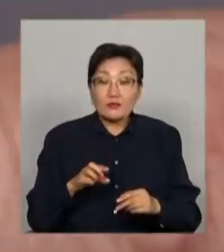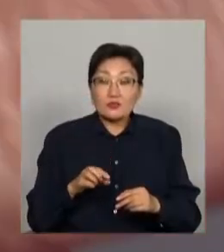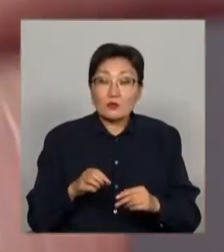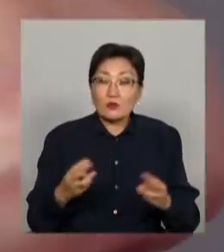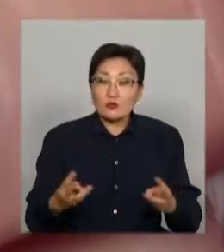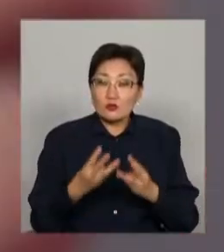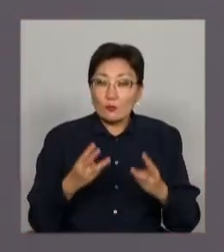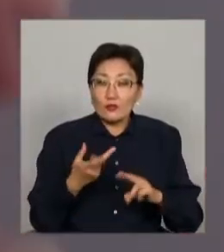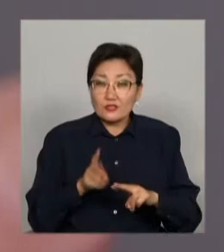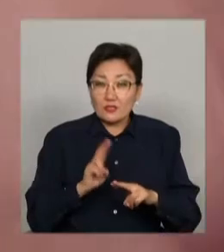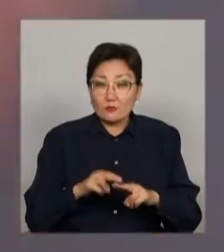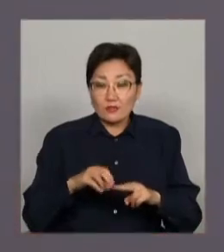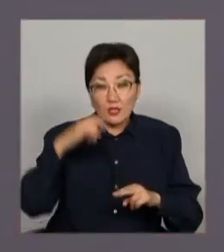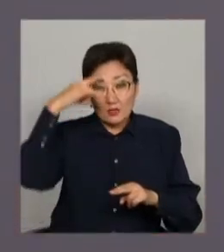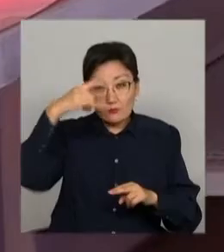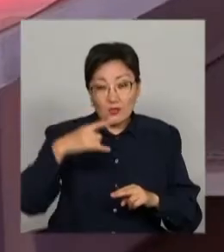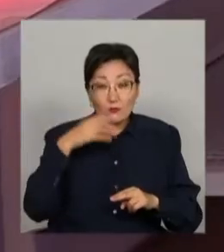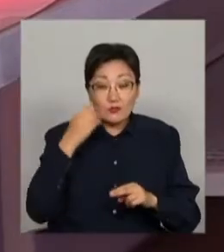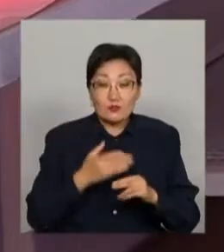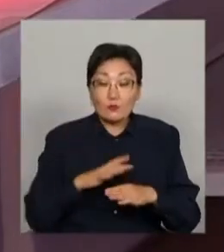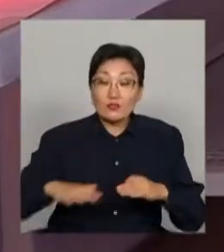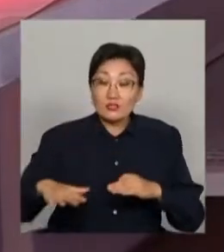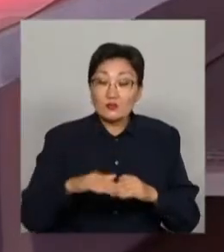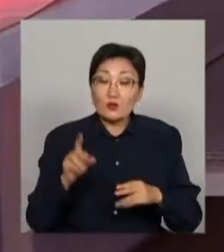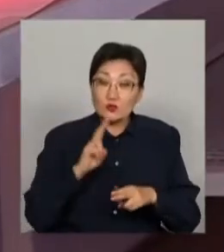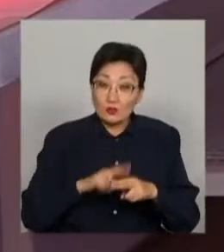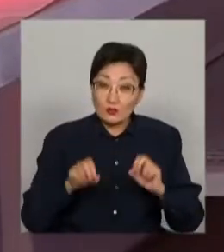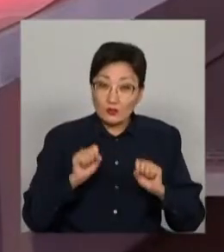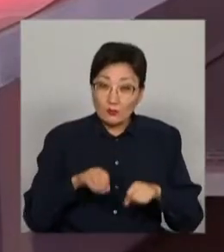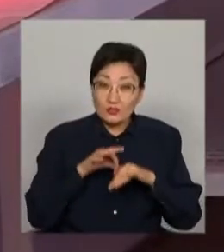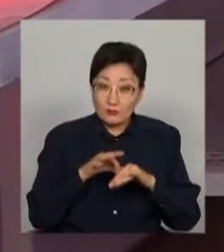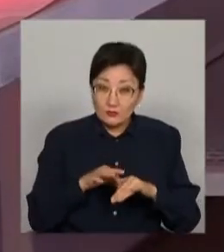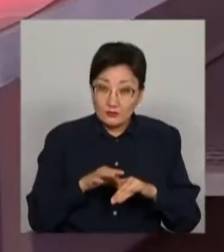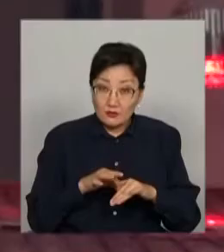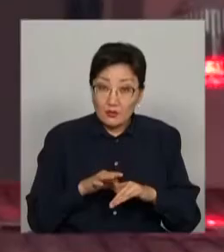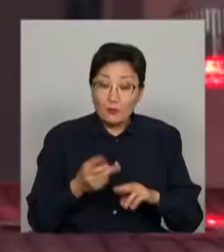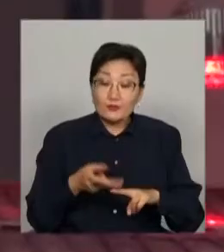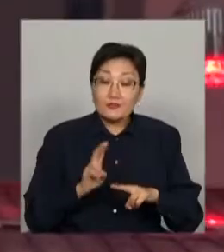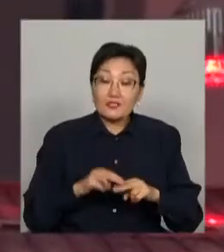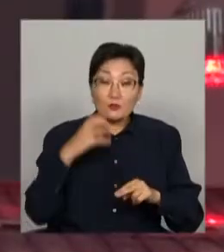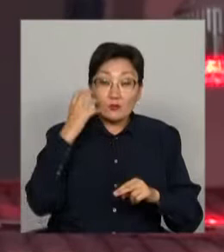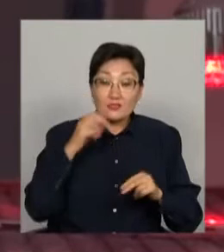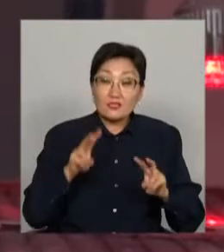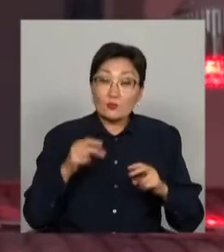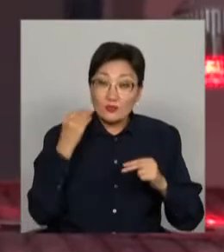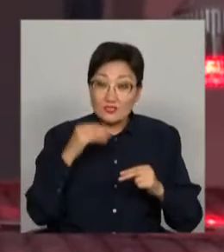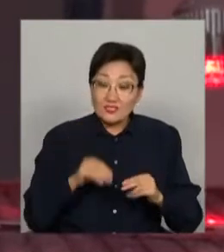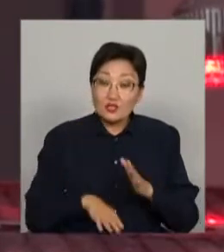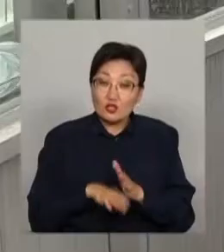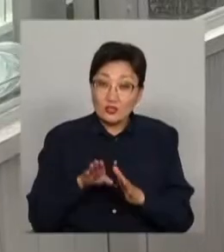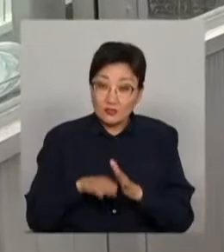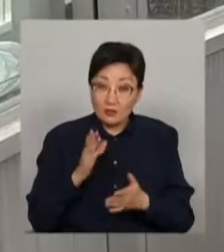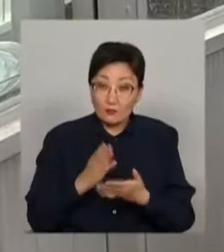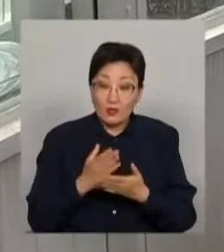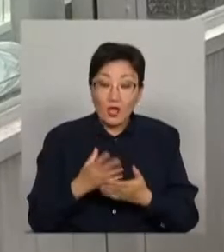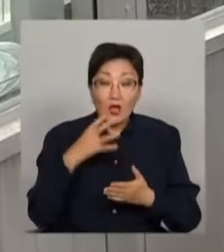көп шалдығады. Бұл елде алмұрт алқаптарын жоғалтуға дейін апарат дейді қызметкерлер. Сондықтан аталған жеміс түрінің сапасы жақсартылып жатыр.